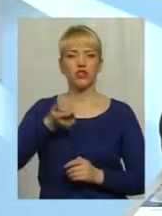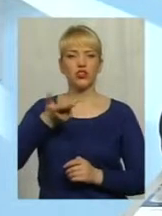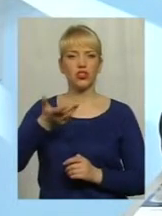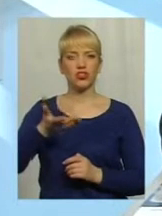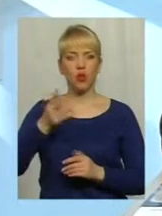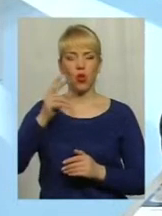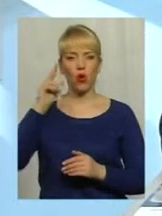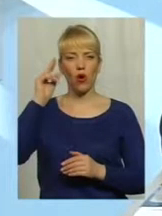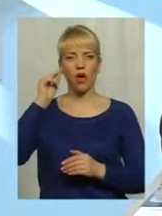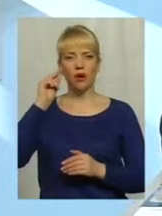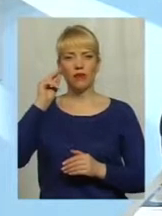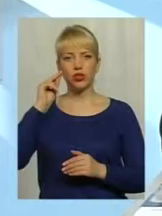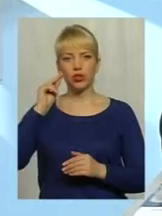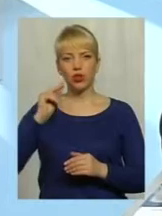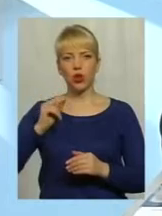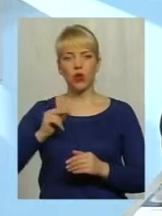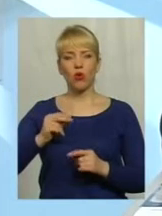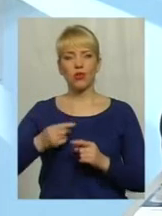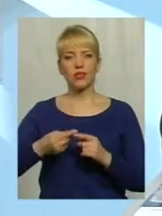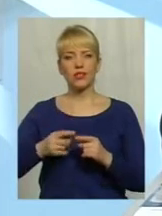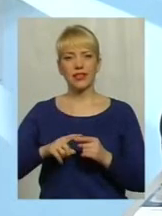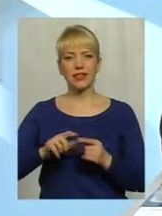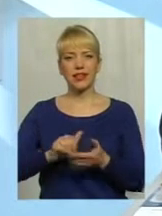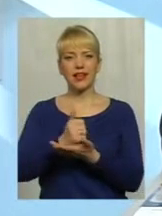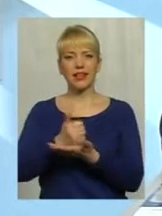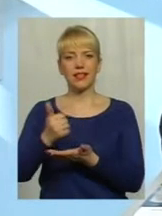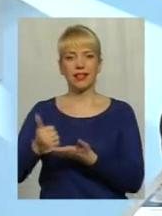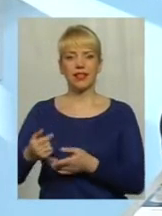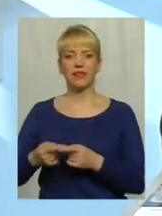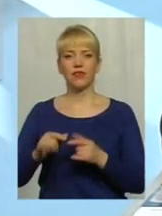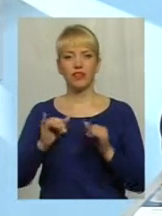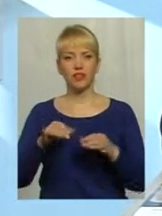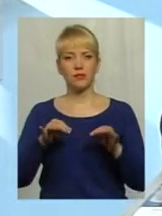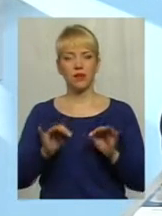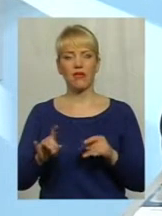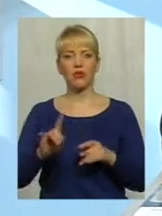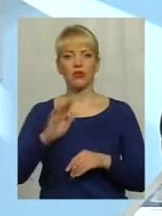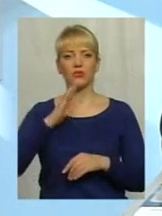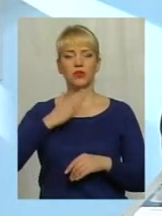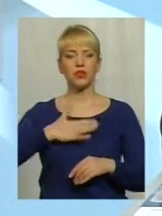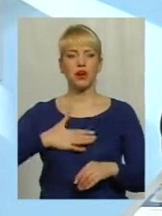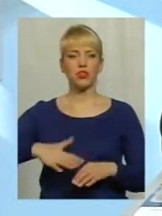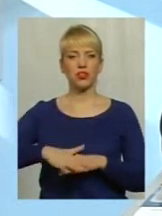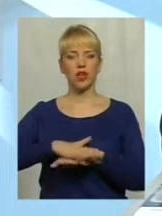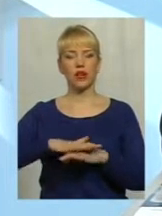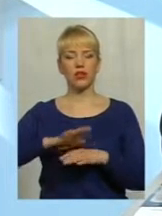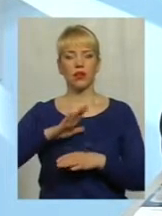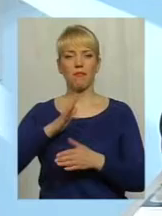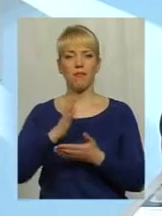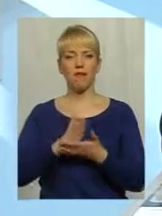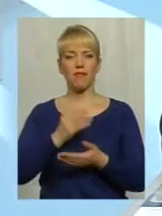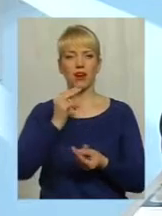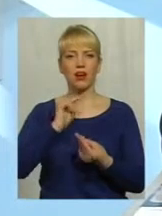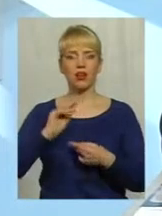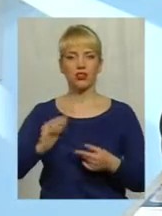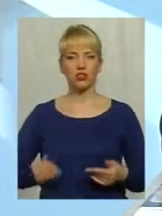власної самогордині якоїсь, а щоби справді наш народ мав краще життя.